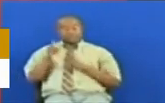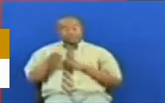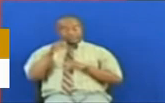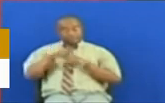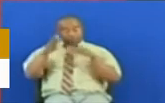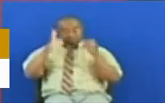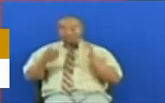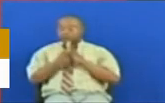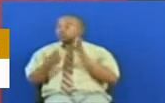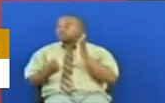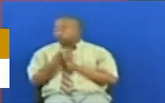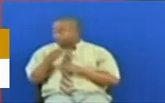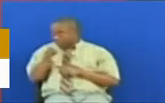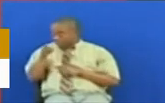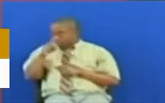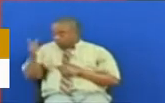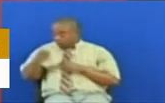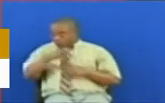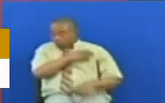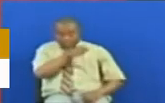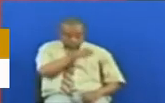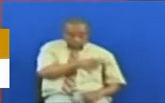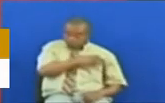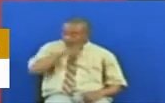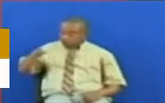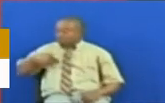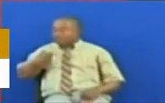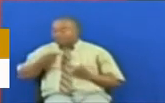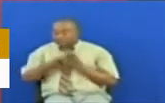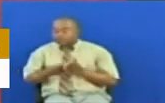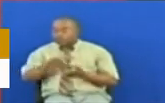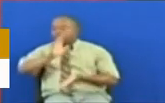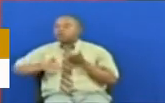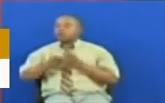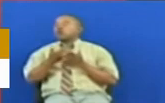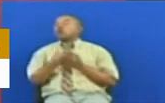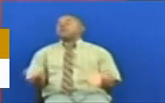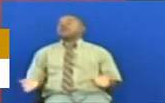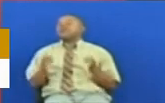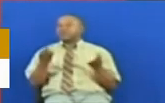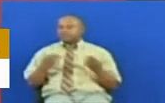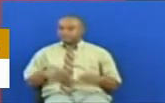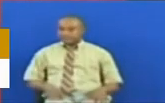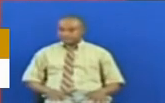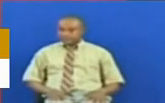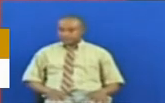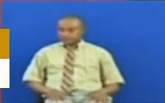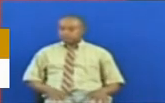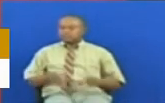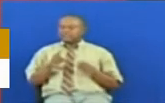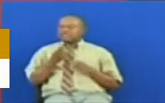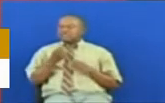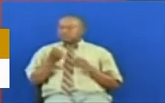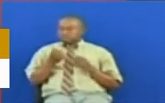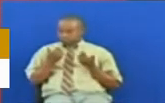ingesema kwamba pale minister na minister mwingine wasipofika decision, yeah, what is next? Nini